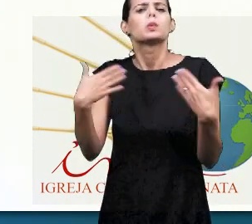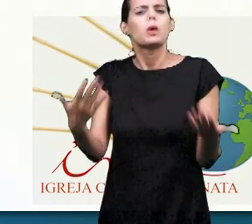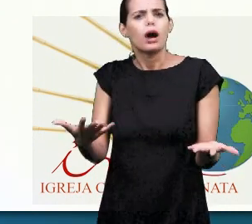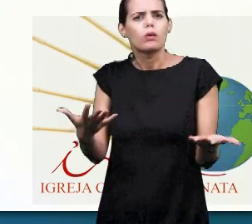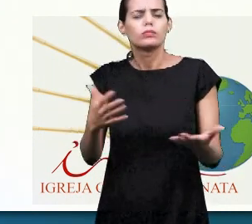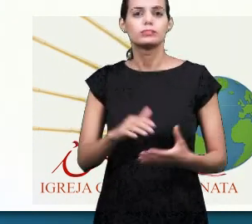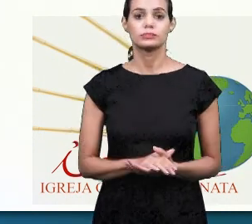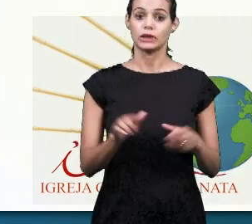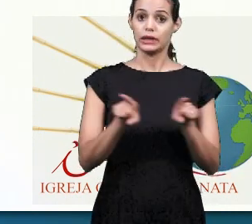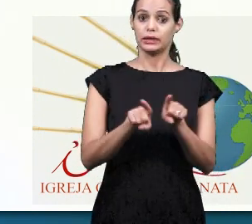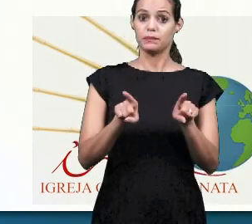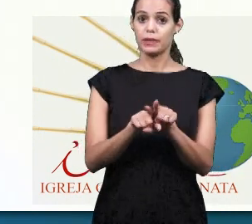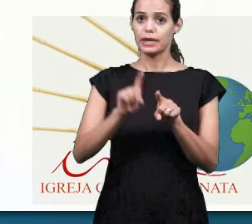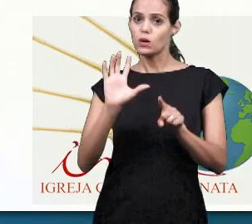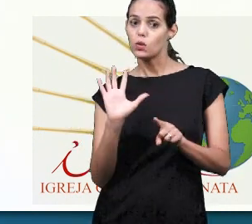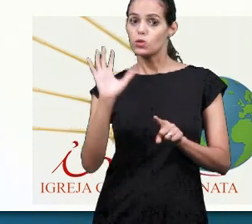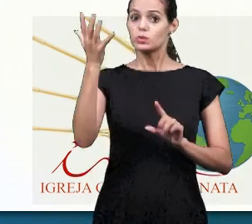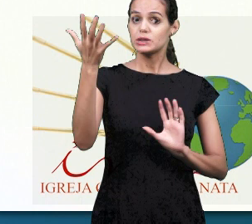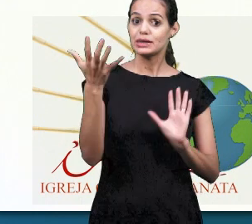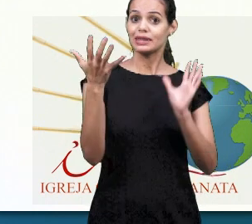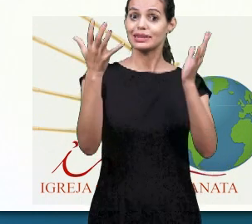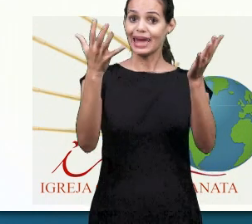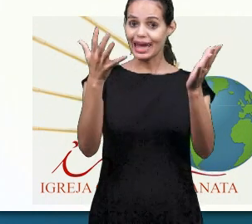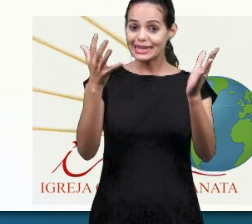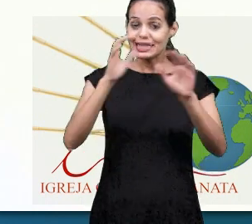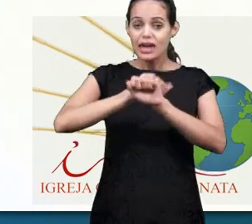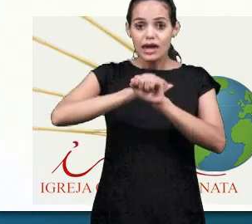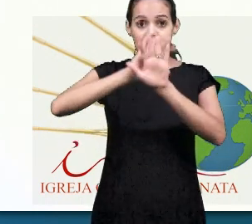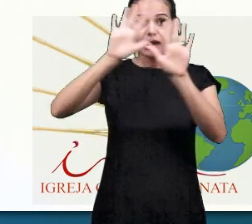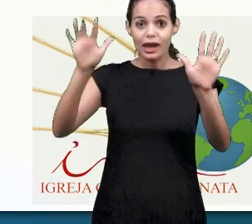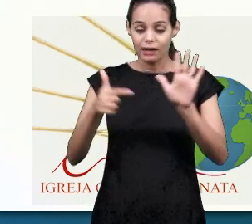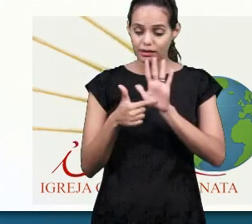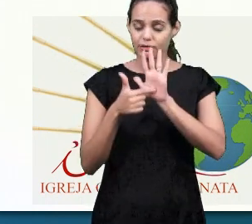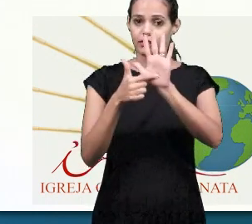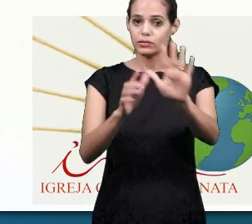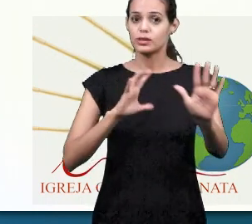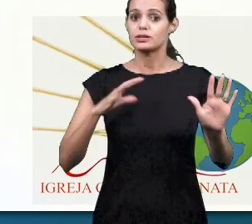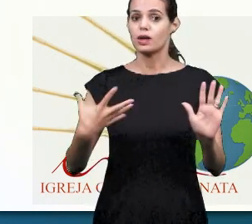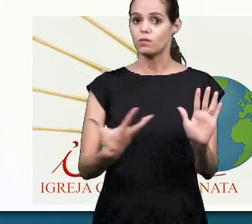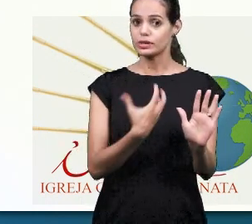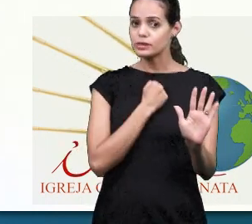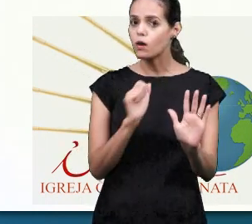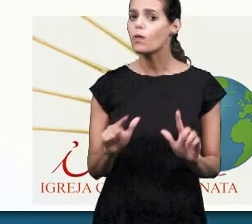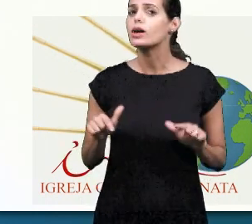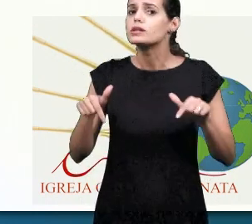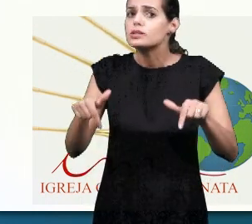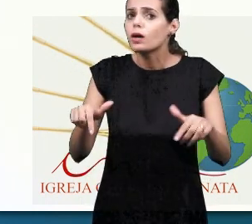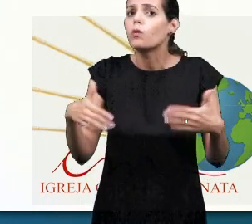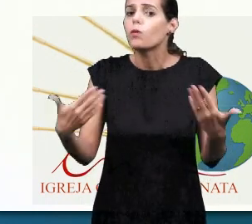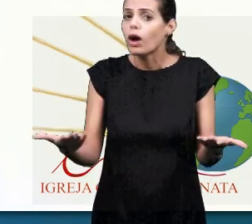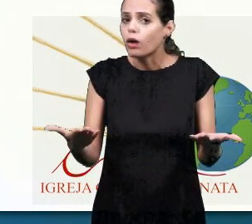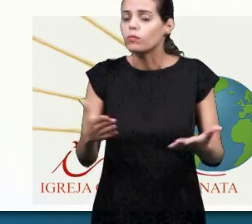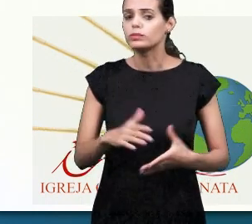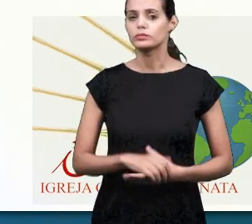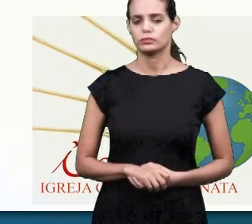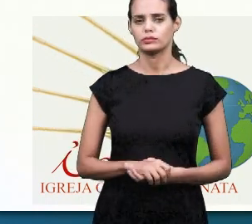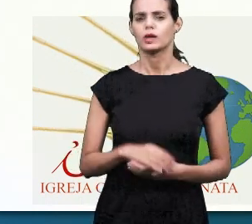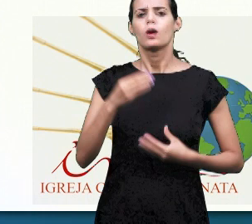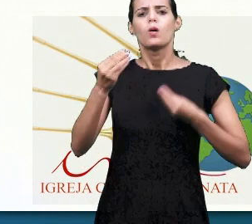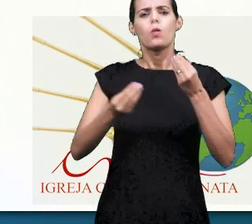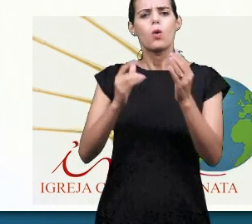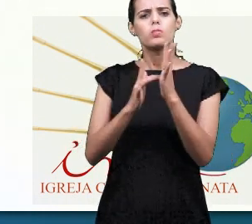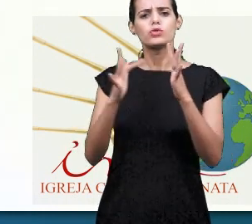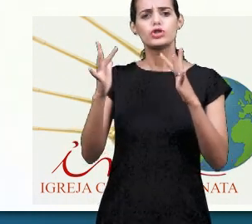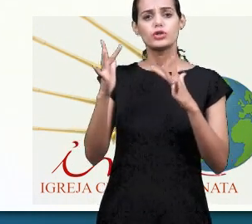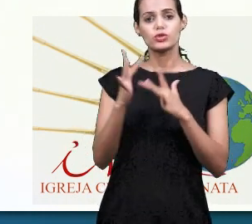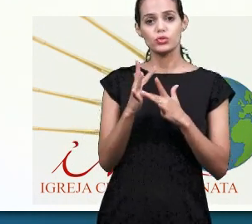Jésus parlait et la portée de son ministère? Et la troisième question,